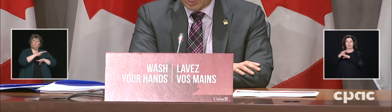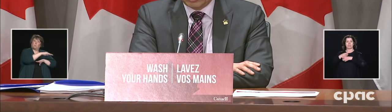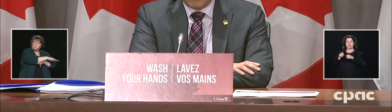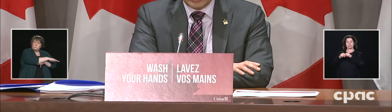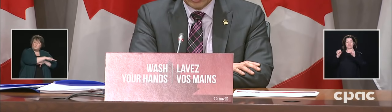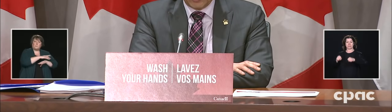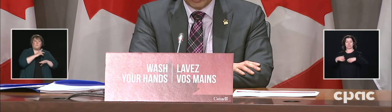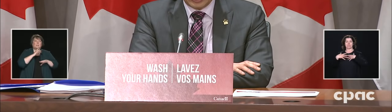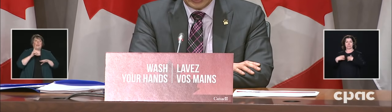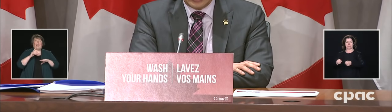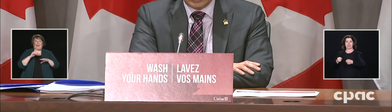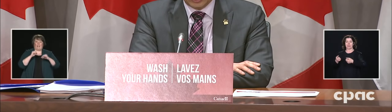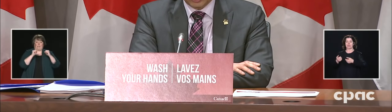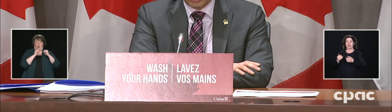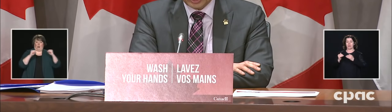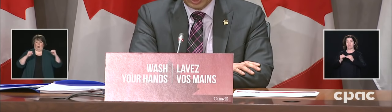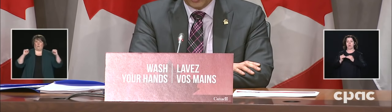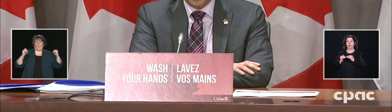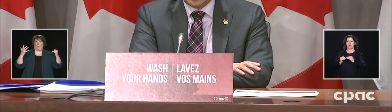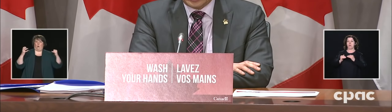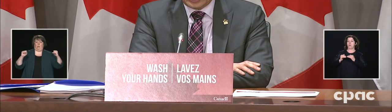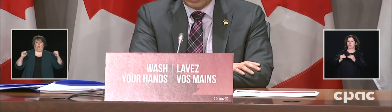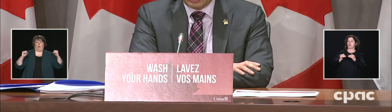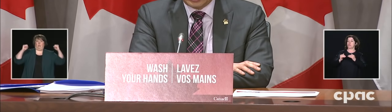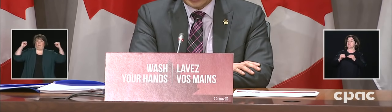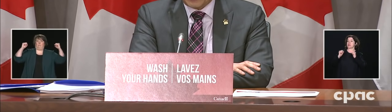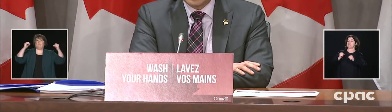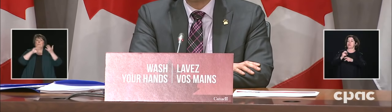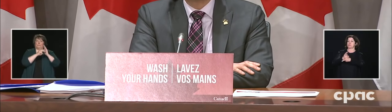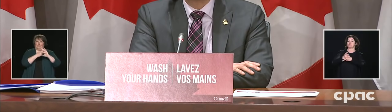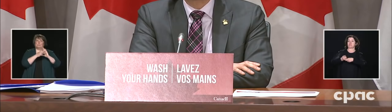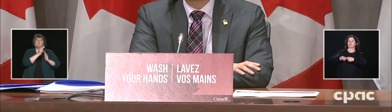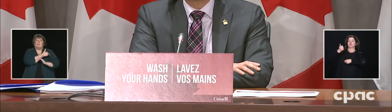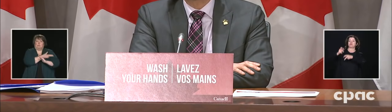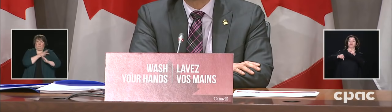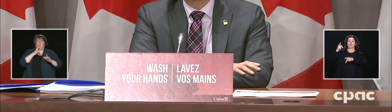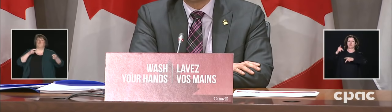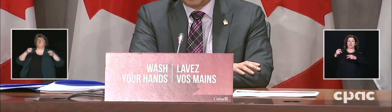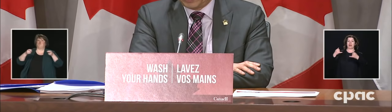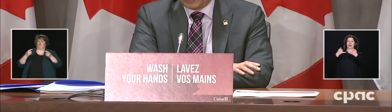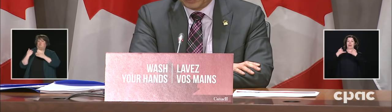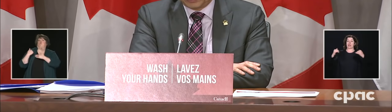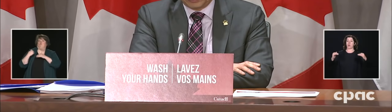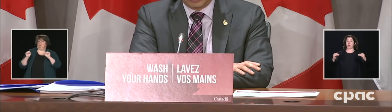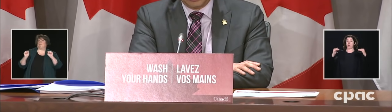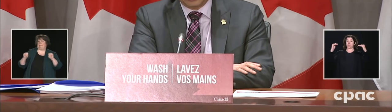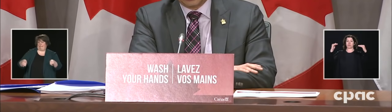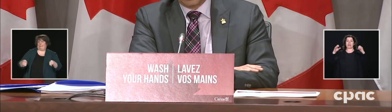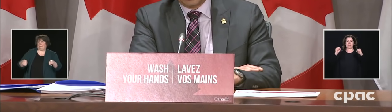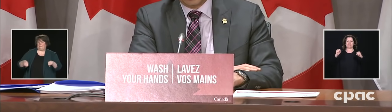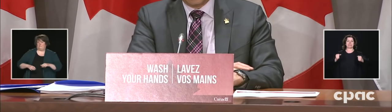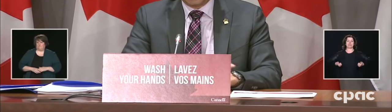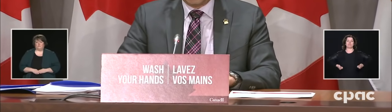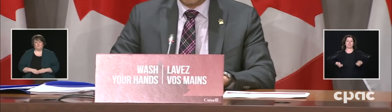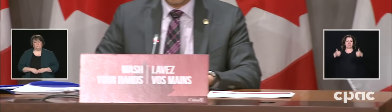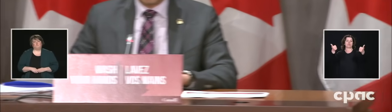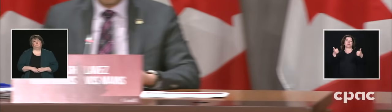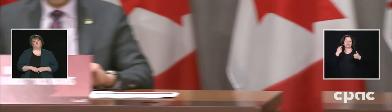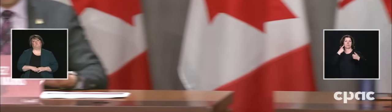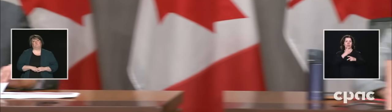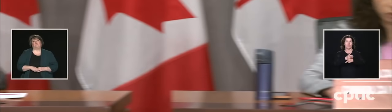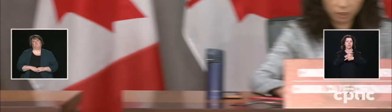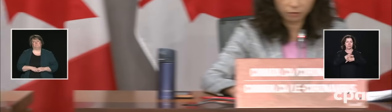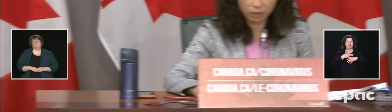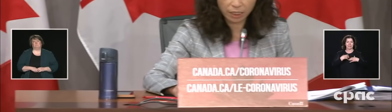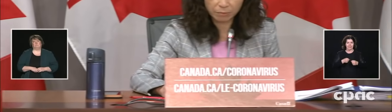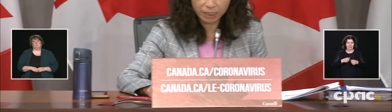la demande faisant monter la ligne rouge pointillée de la capacité de soins de santé. Slide 4.